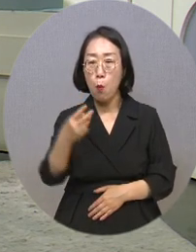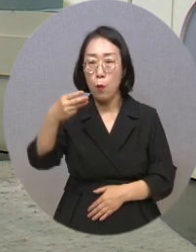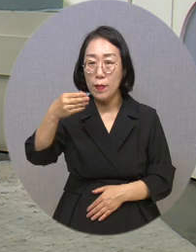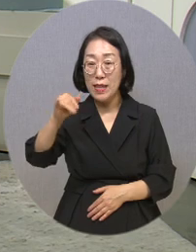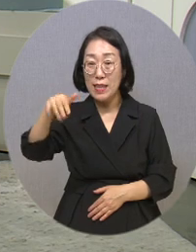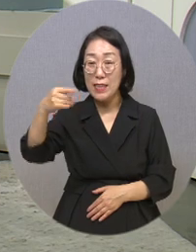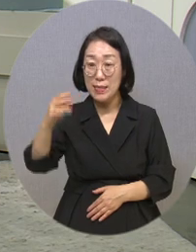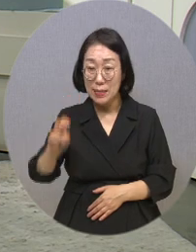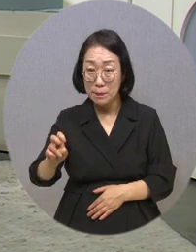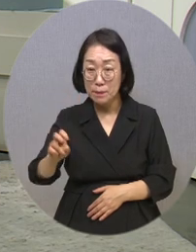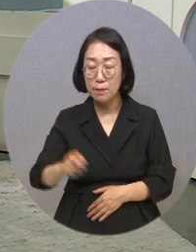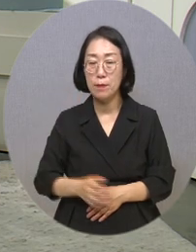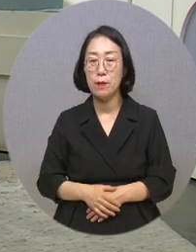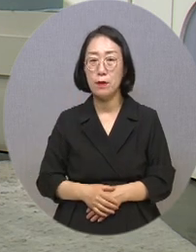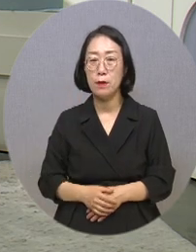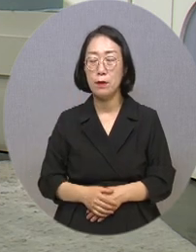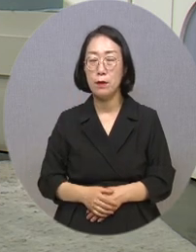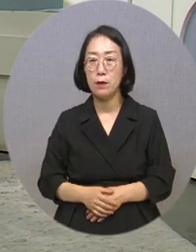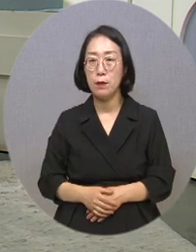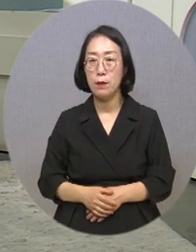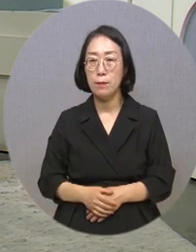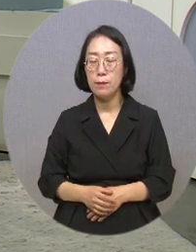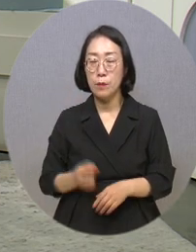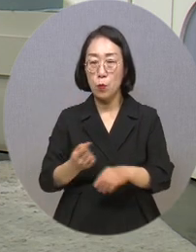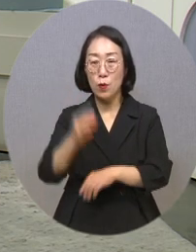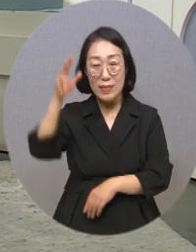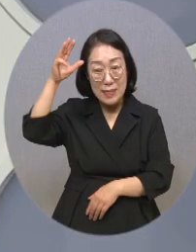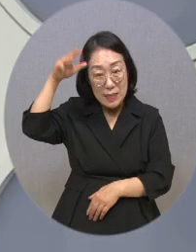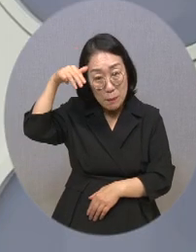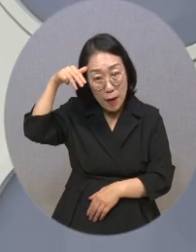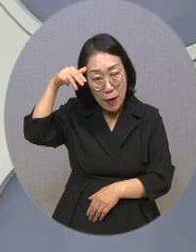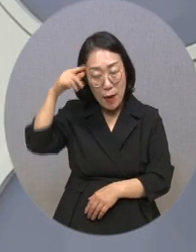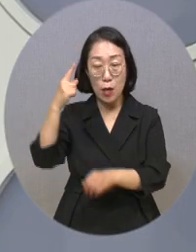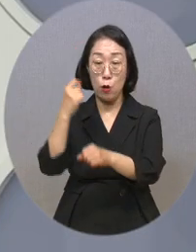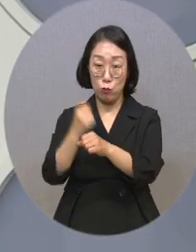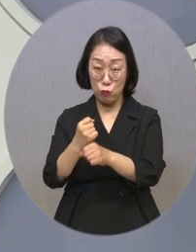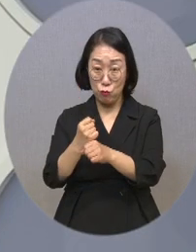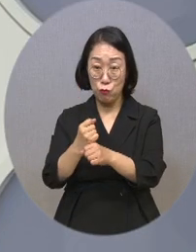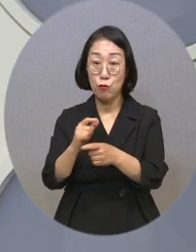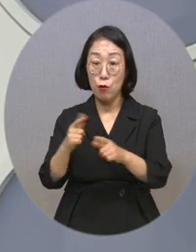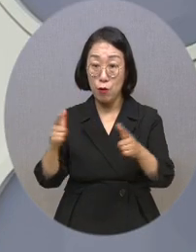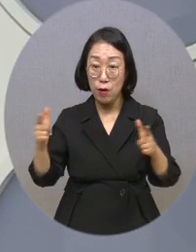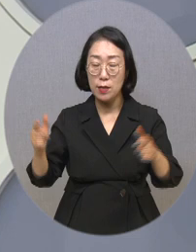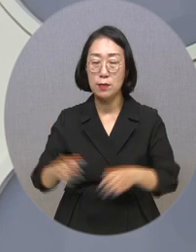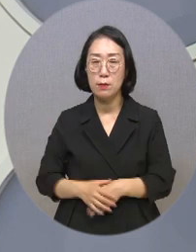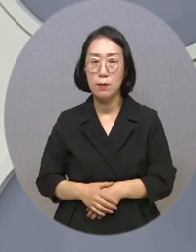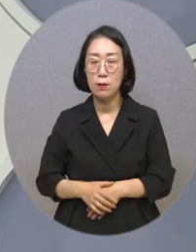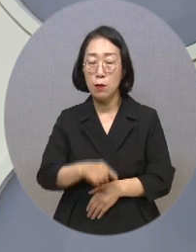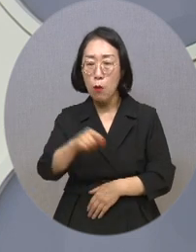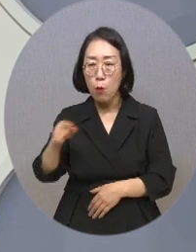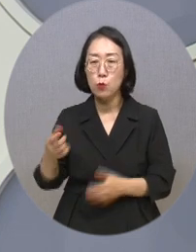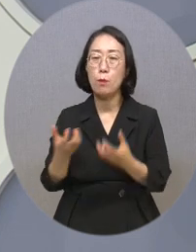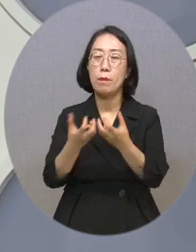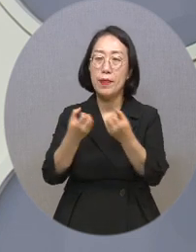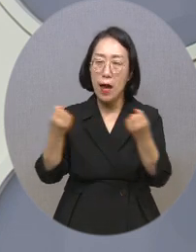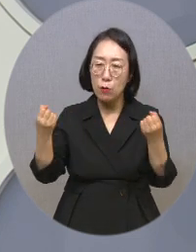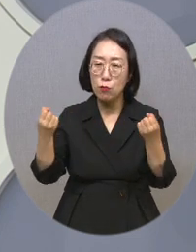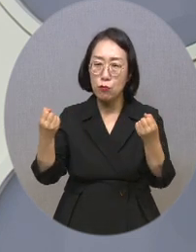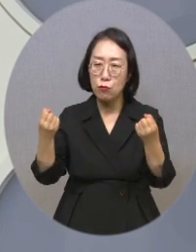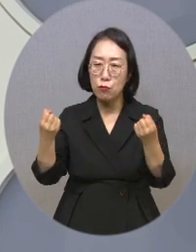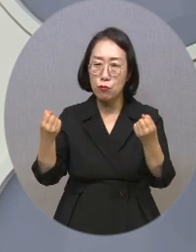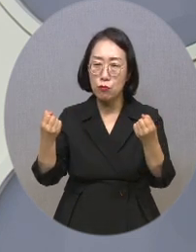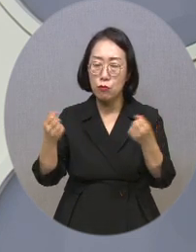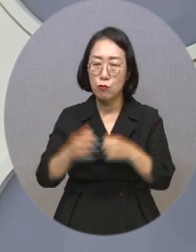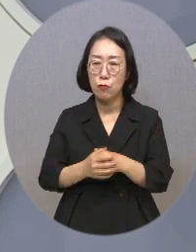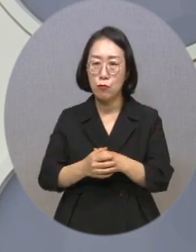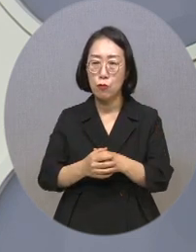오티즘이라든가 뭐 저 치매 연구라든가 이런 거는 그 별도로 좀 했으면 좋겠다. 국가